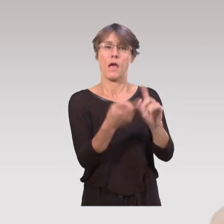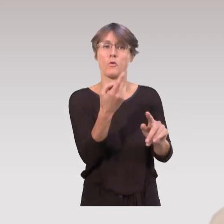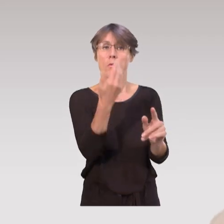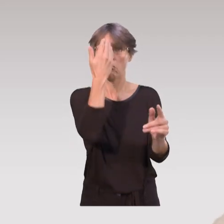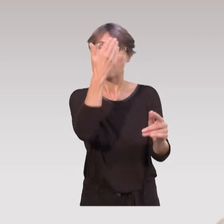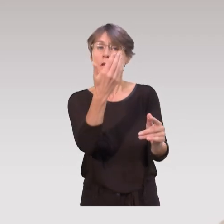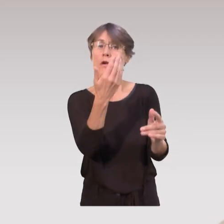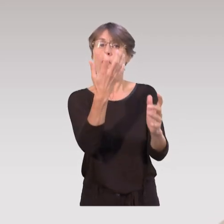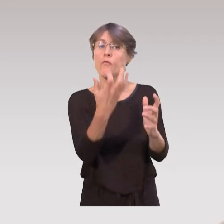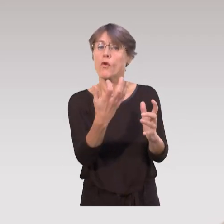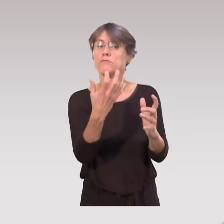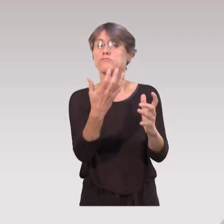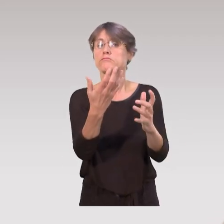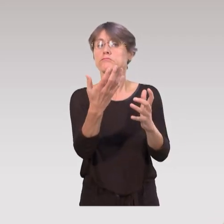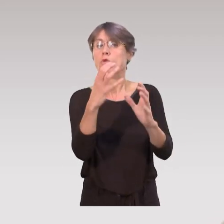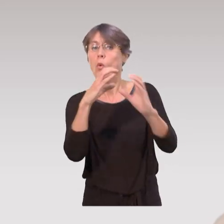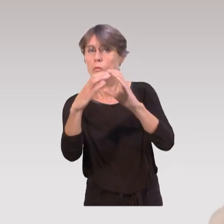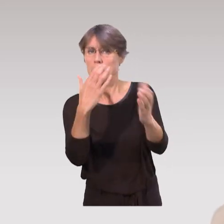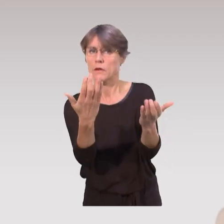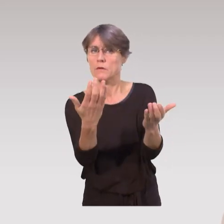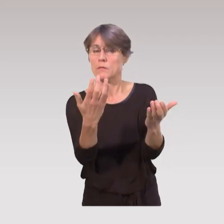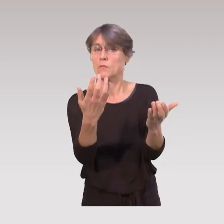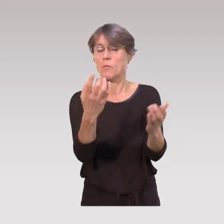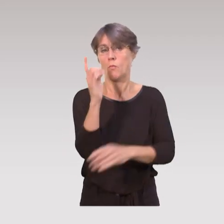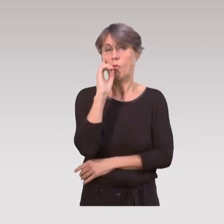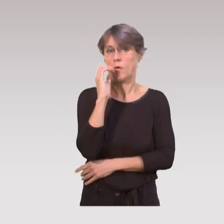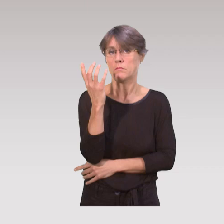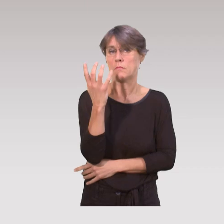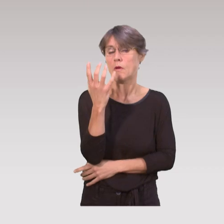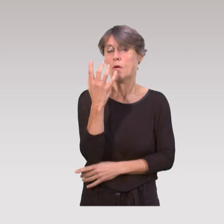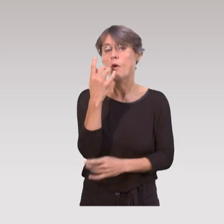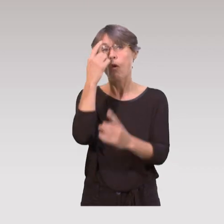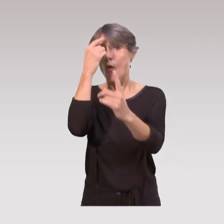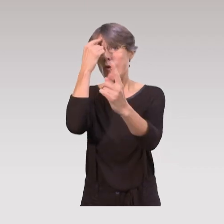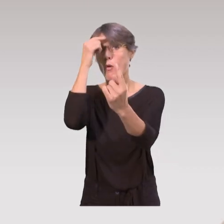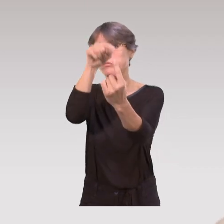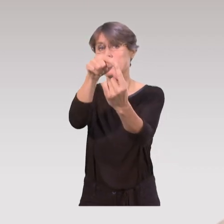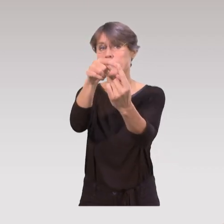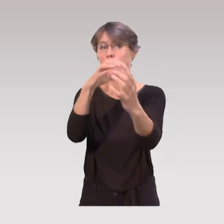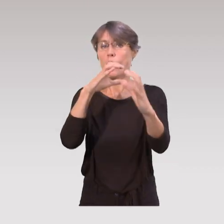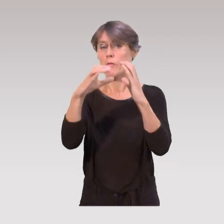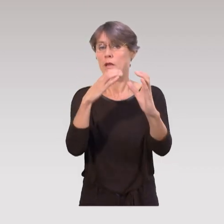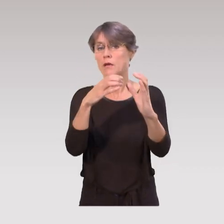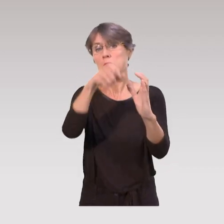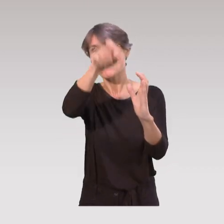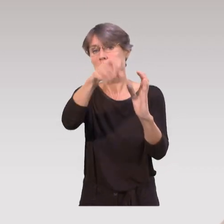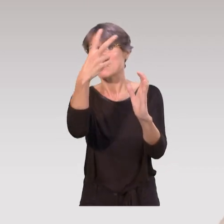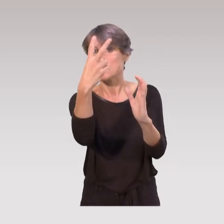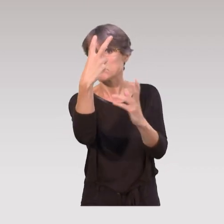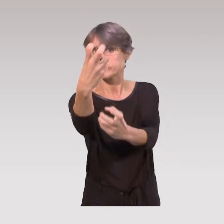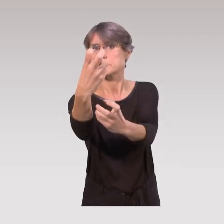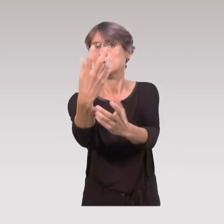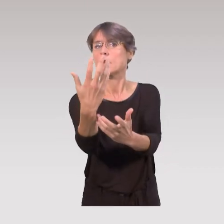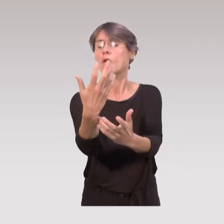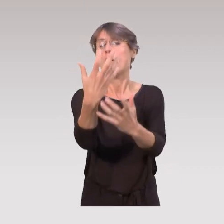communiquer. Parce que l'idée, je pense, quand on veut communiquer, c'est d'être compris par les gens. Puis on veut, en